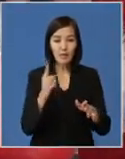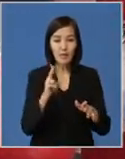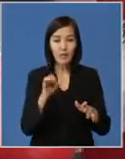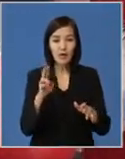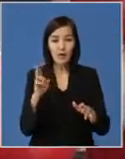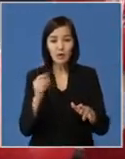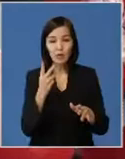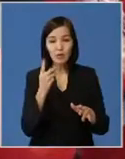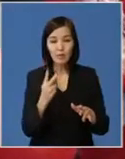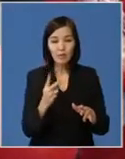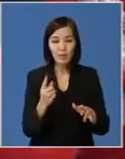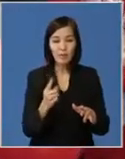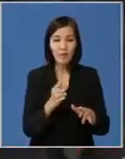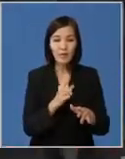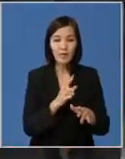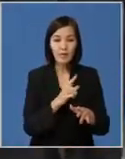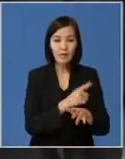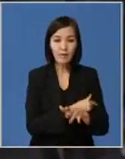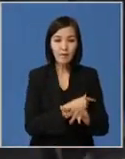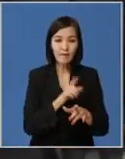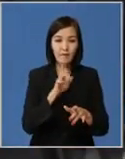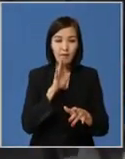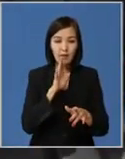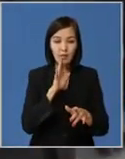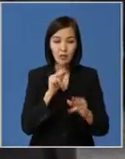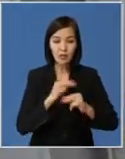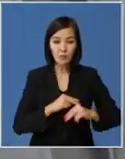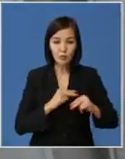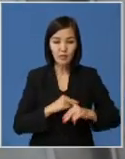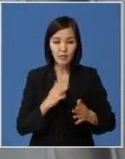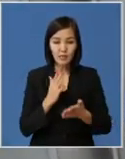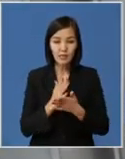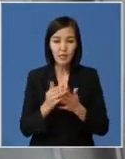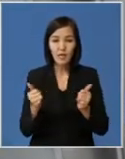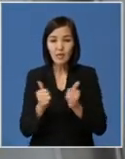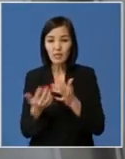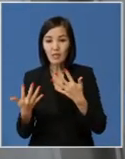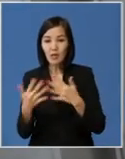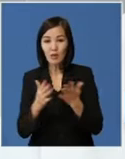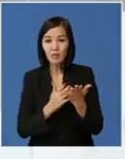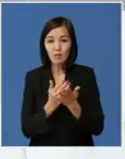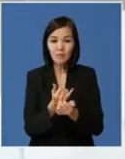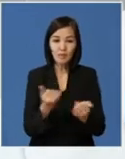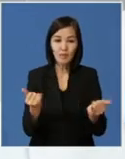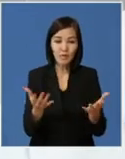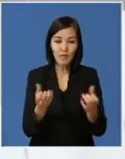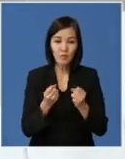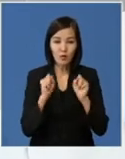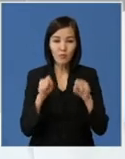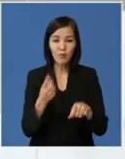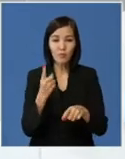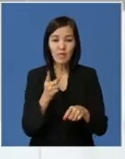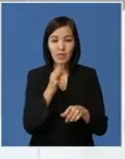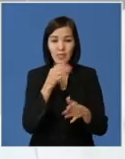істейді. Орталыққа Талды және Кеңсу ауылдарының тұрғындары да келіп, алғашқы медициналық көмек ала алады. Бір жасқа дейінгі